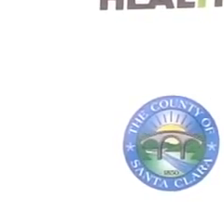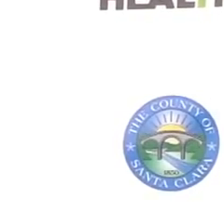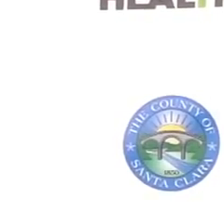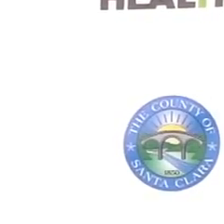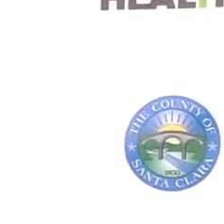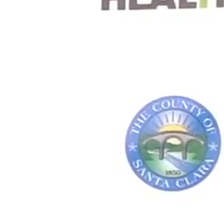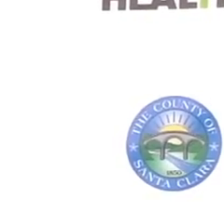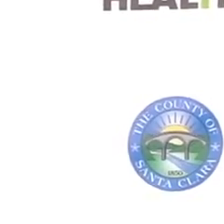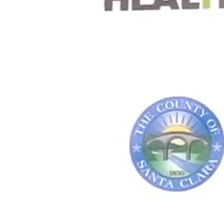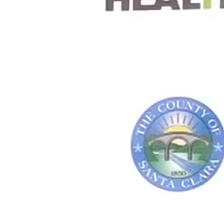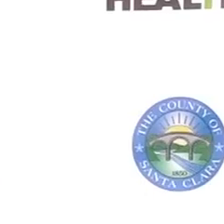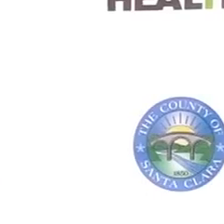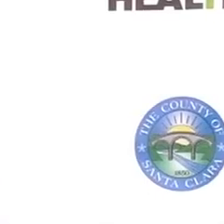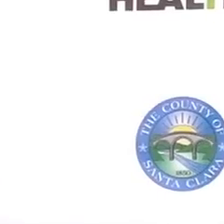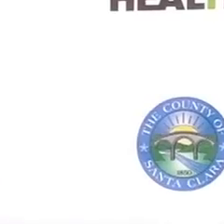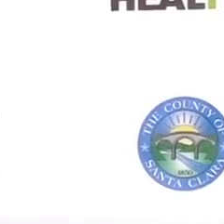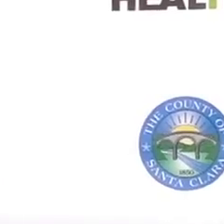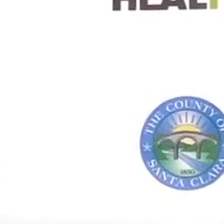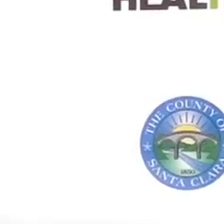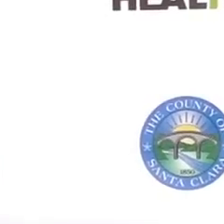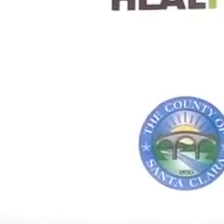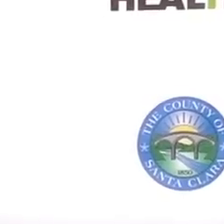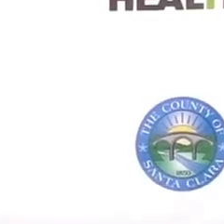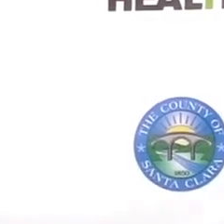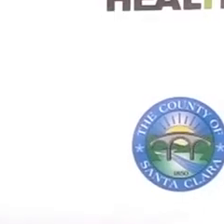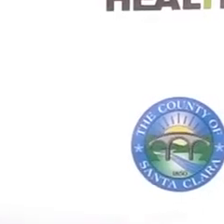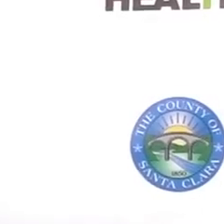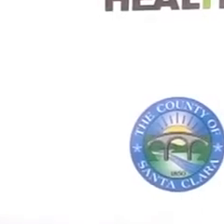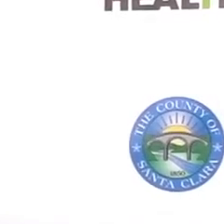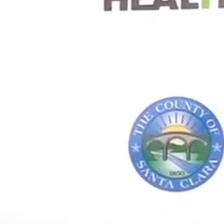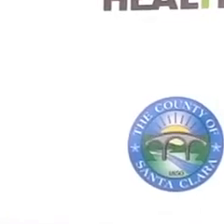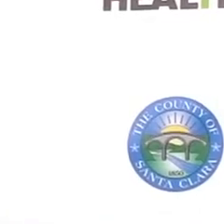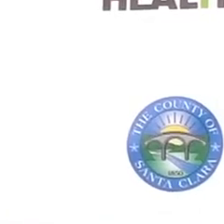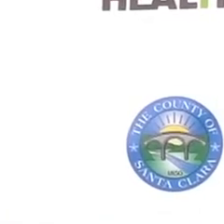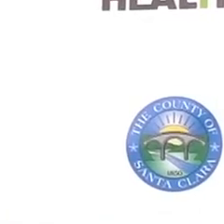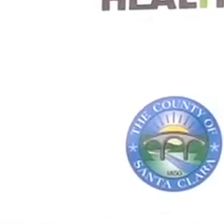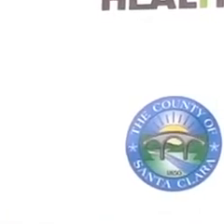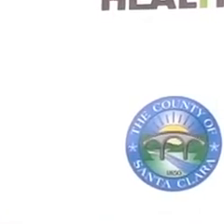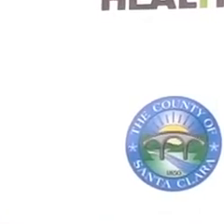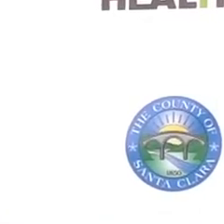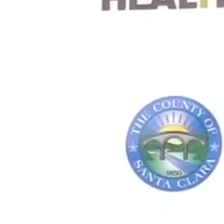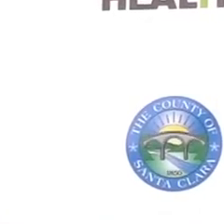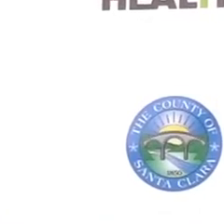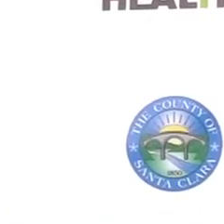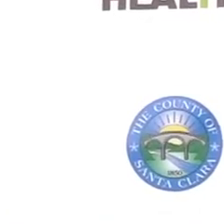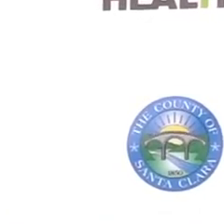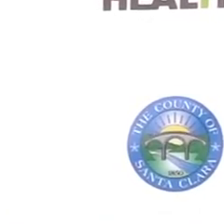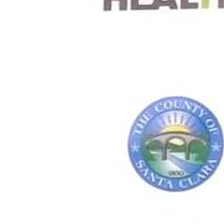www.sccgov.org/coronavirus. Maraming salamat po.